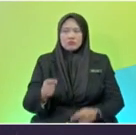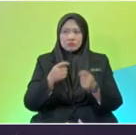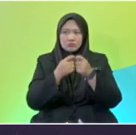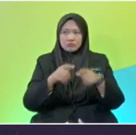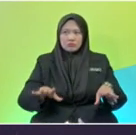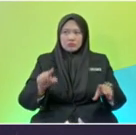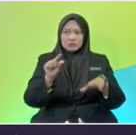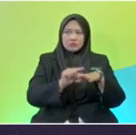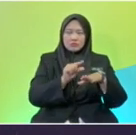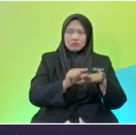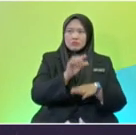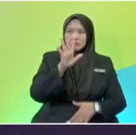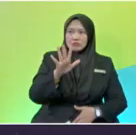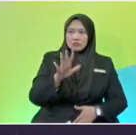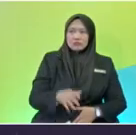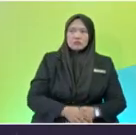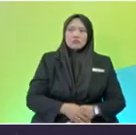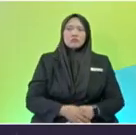lima namanya